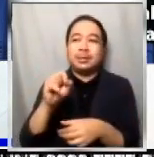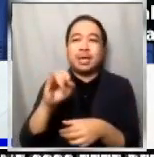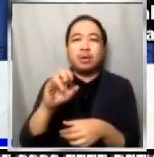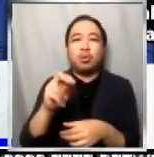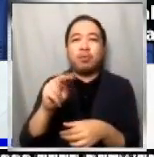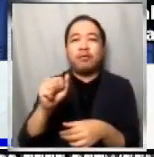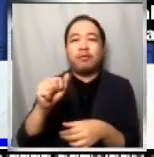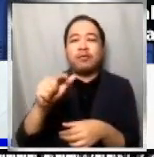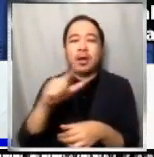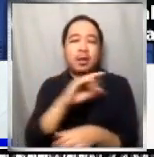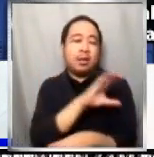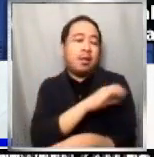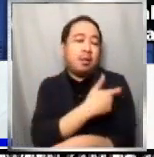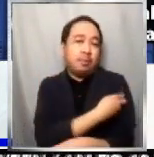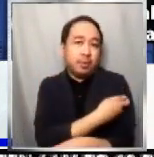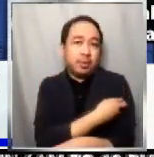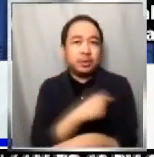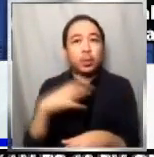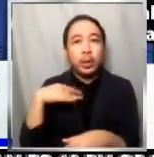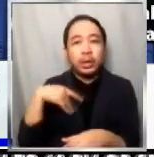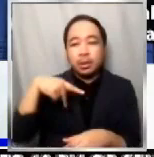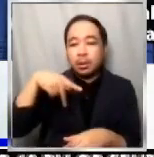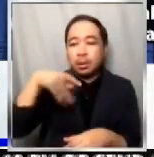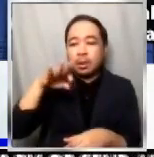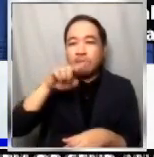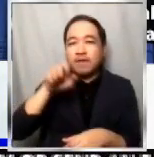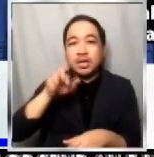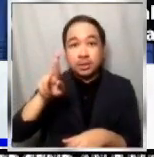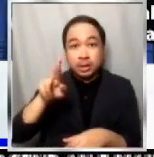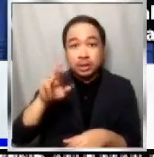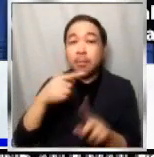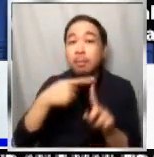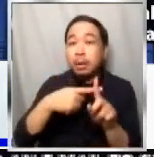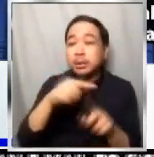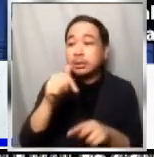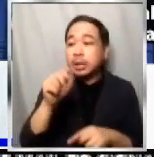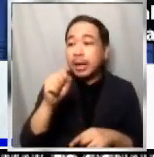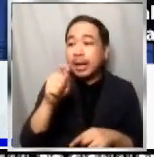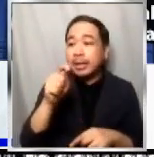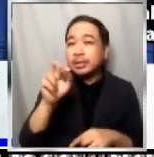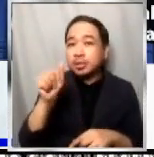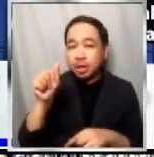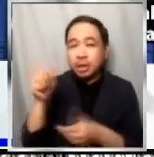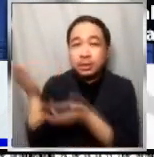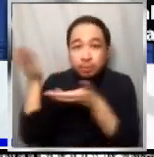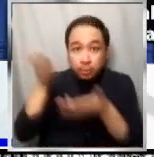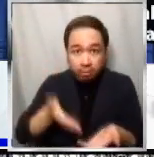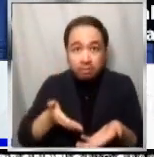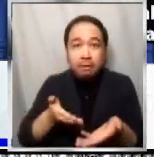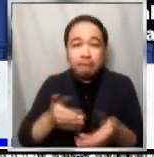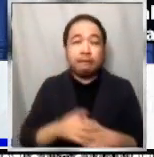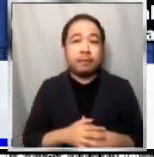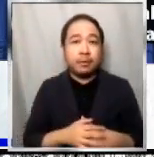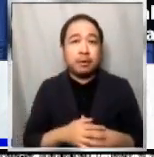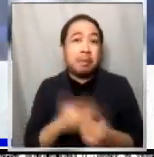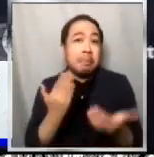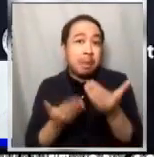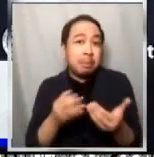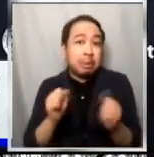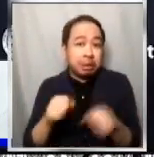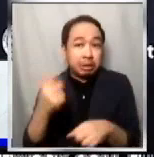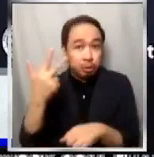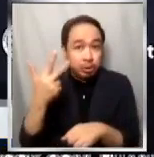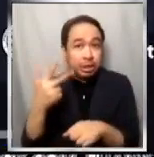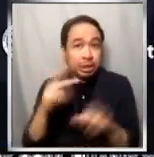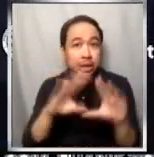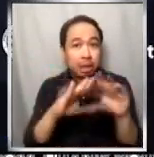Pfizer and the AstraZeneca shipments to arrive. Okay. So, may chance na magkasabay-sabay yung tatlong brand. Okay